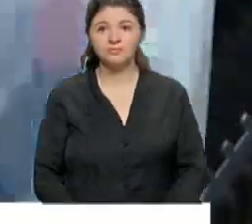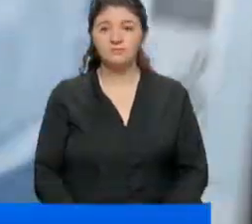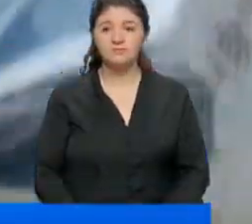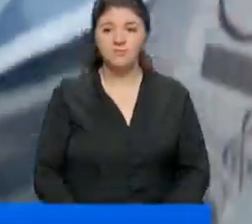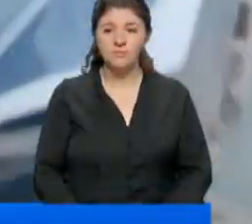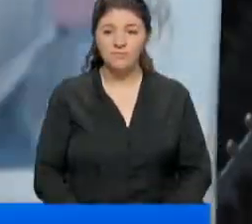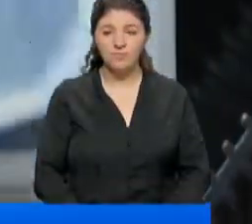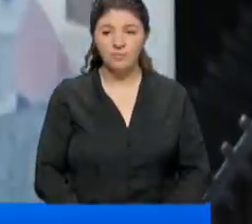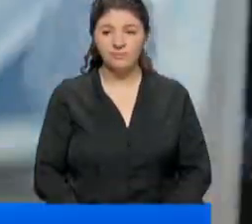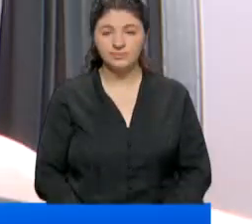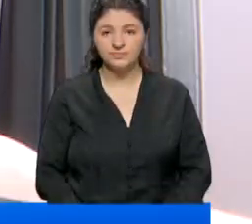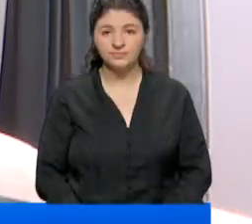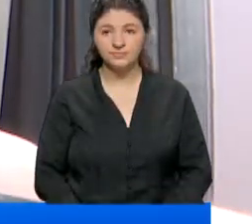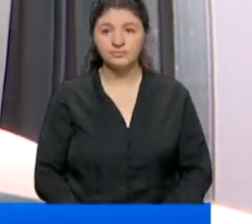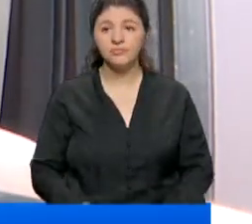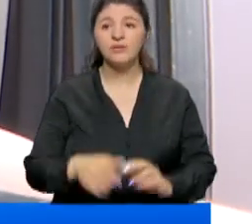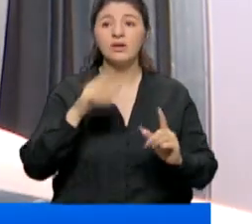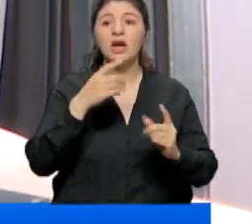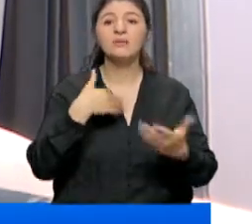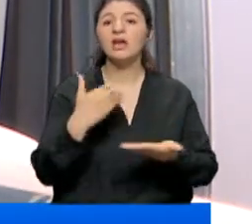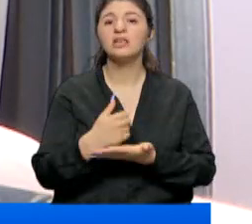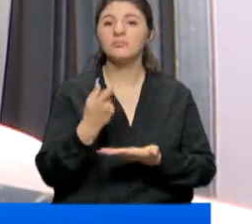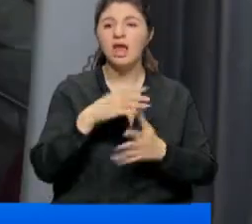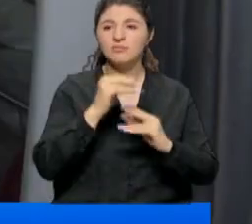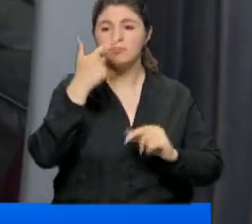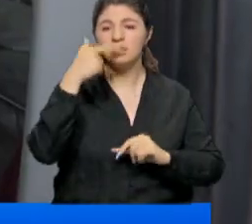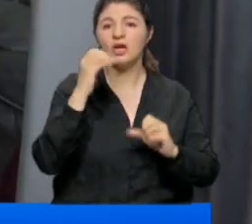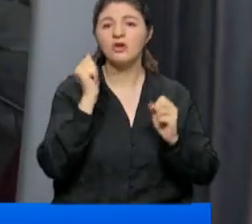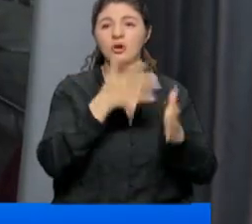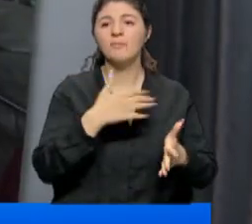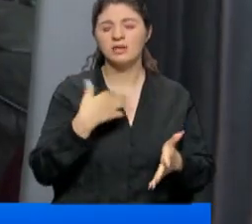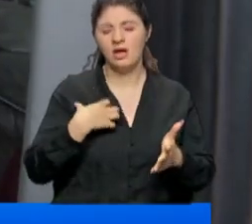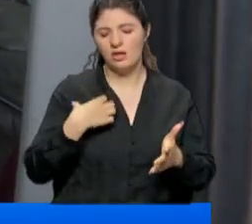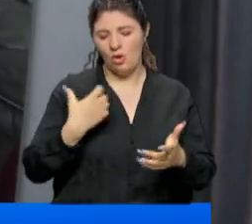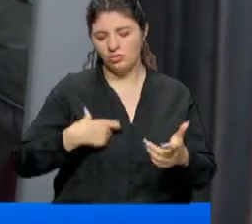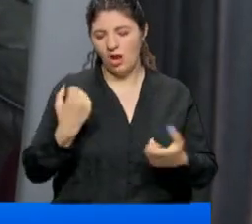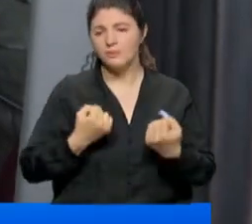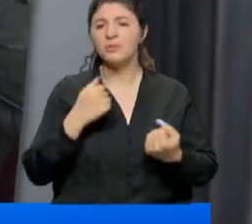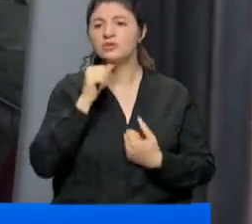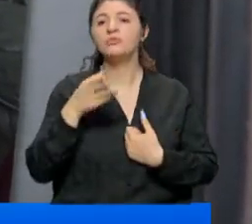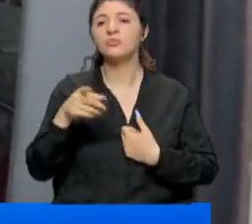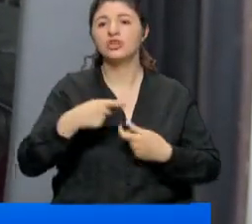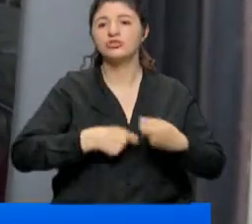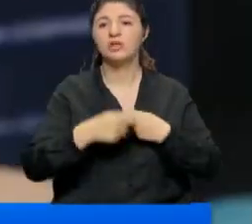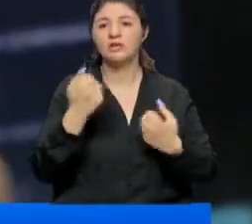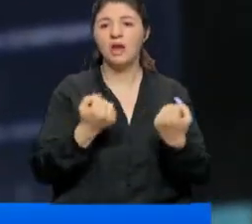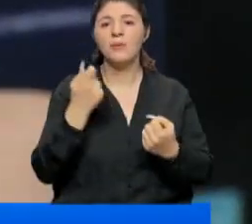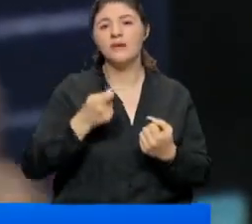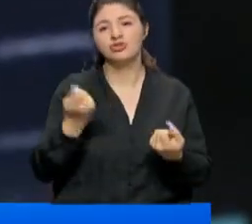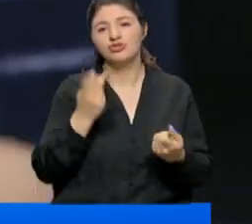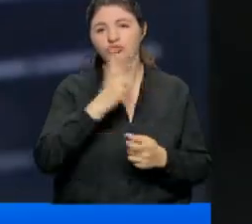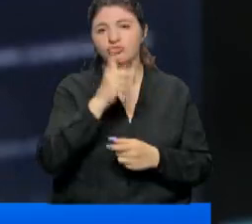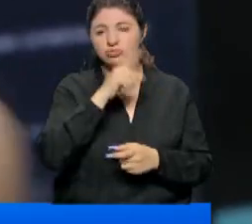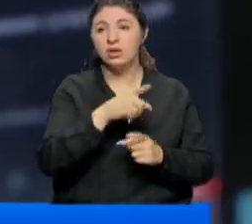abone ol o kazandığınız paraların hepsi Masadaki Zaten ben kendi özel aracımız çıkarmıyorum Bu da şirket mecbur iş için